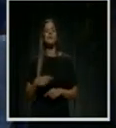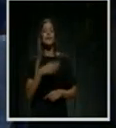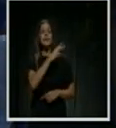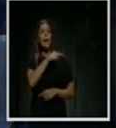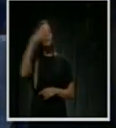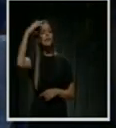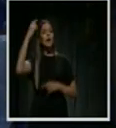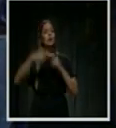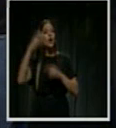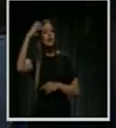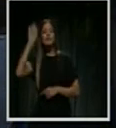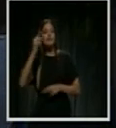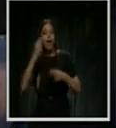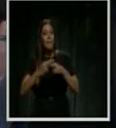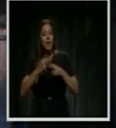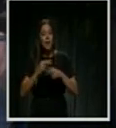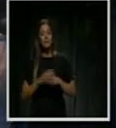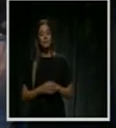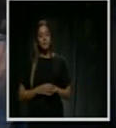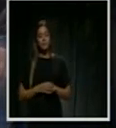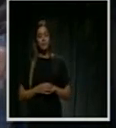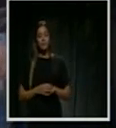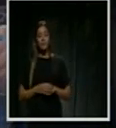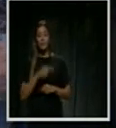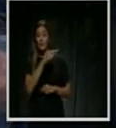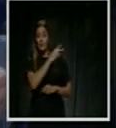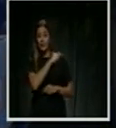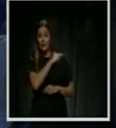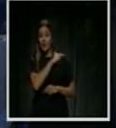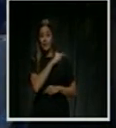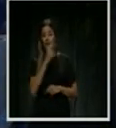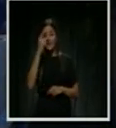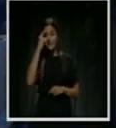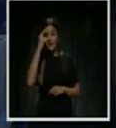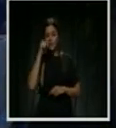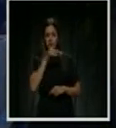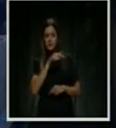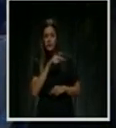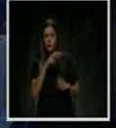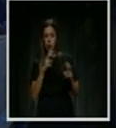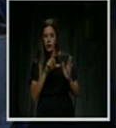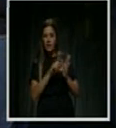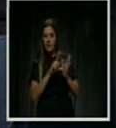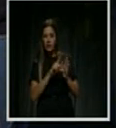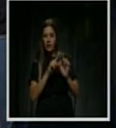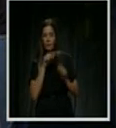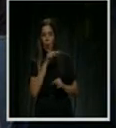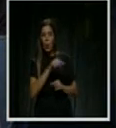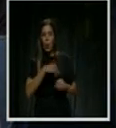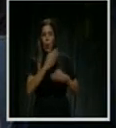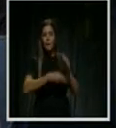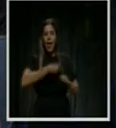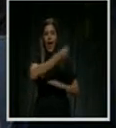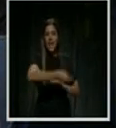tafu x'għamel kien jaf illi dan huwa deal fraudolenti. U baqa' jtihom il-miljuni, taf kemm tom